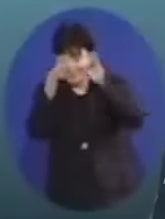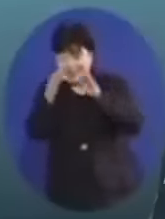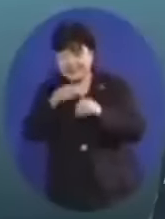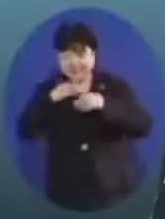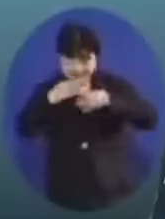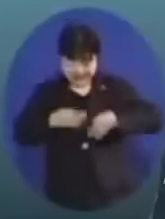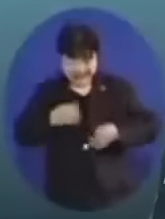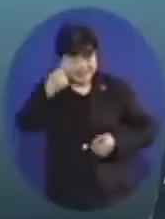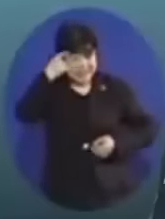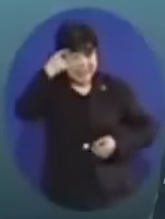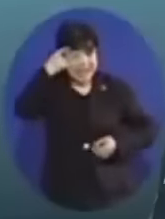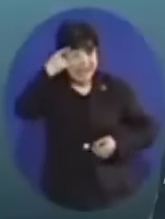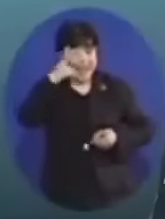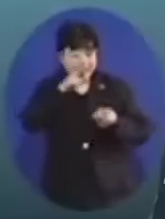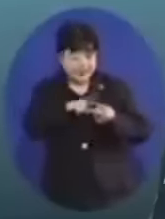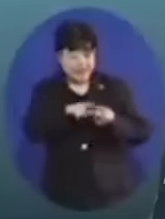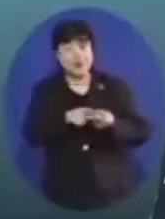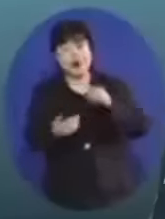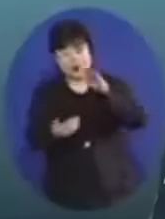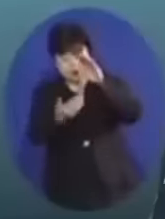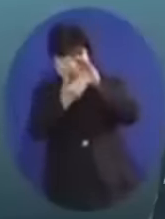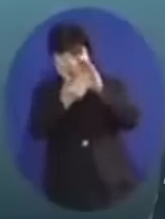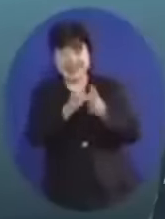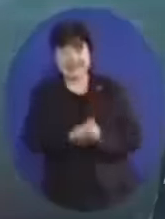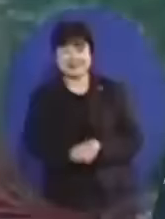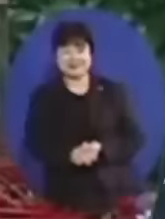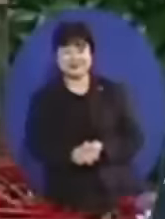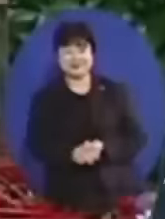자신 생각에 있다.